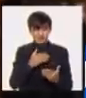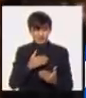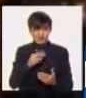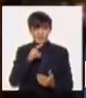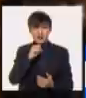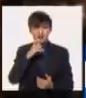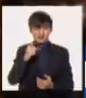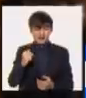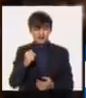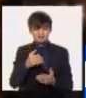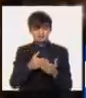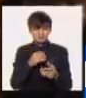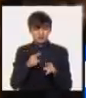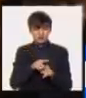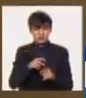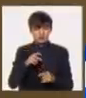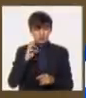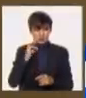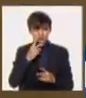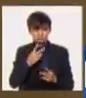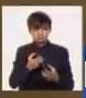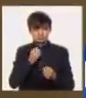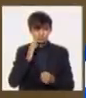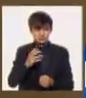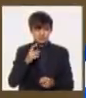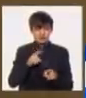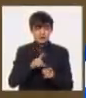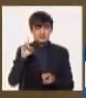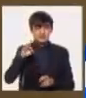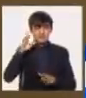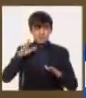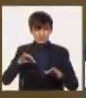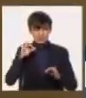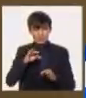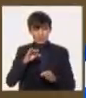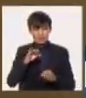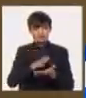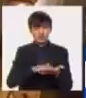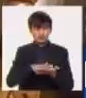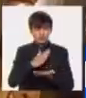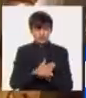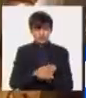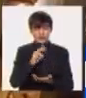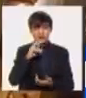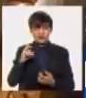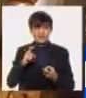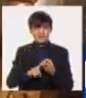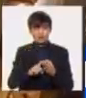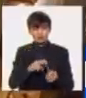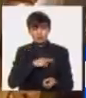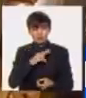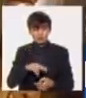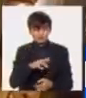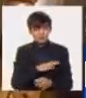пасхальной трапезе, Господь вашу жертву примет. В церквях продолжают проводить отпевания даже людей, умерших от коронавируса, правда, с